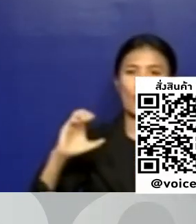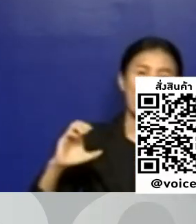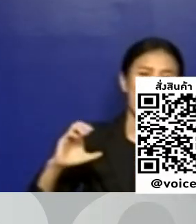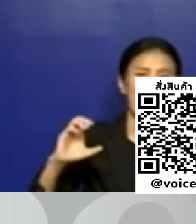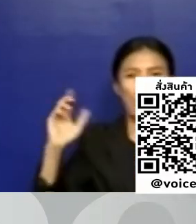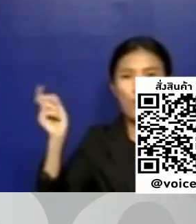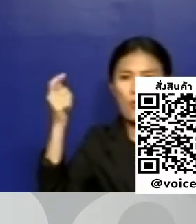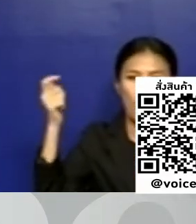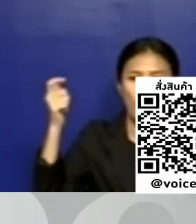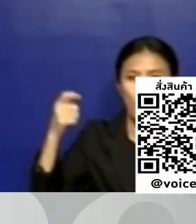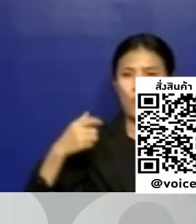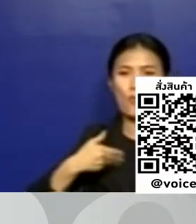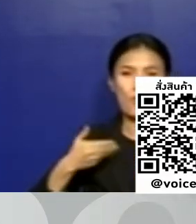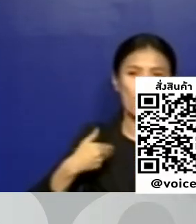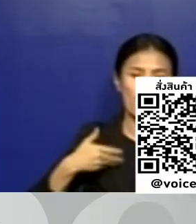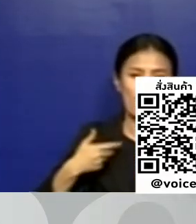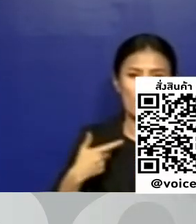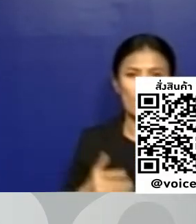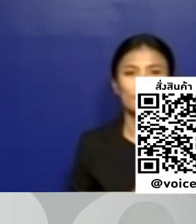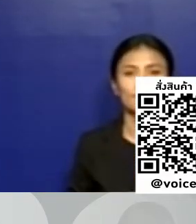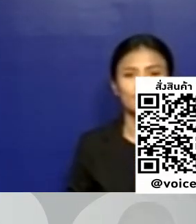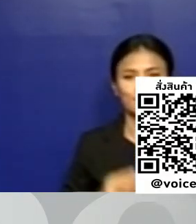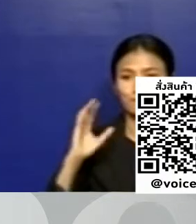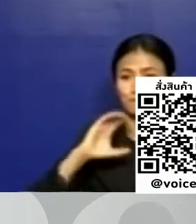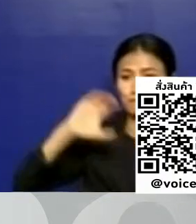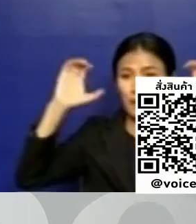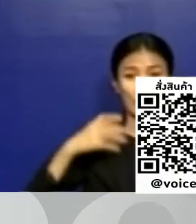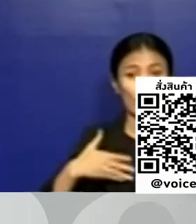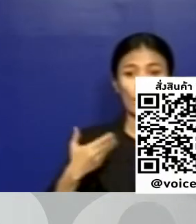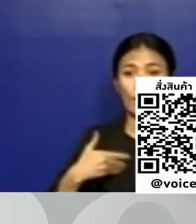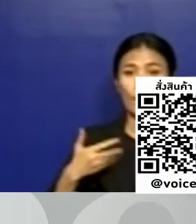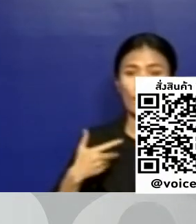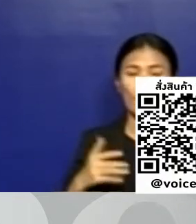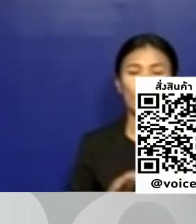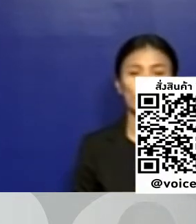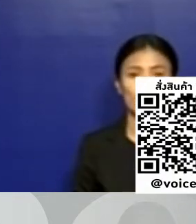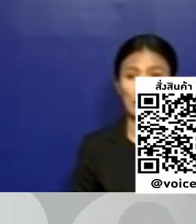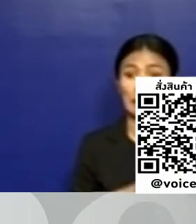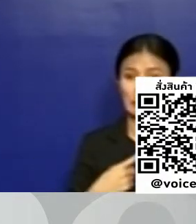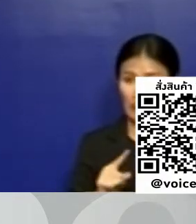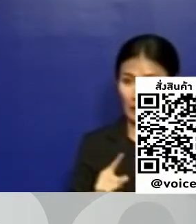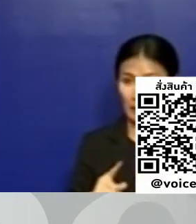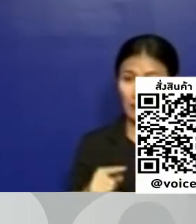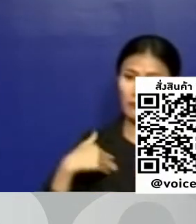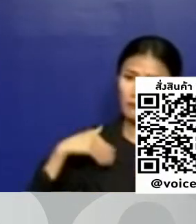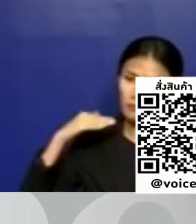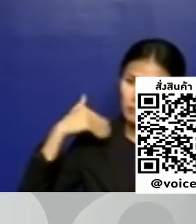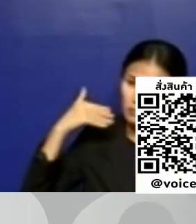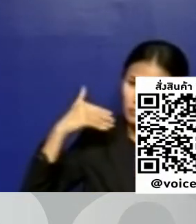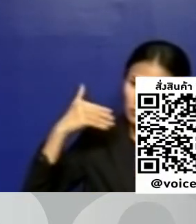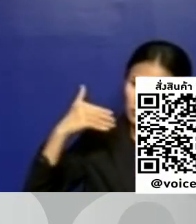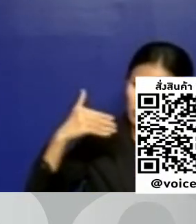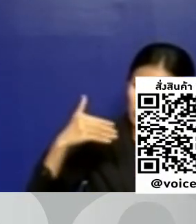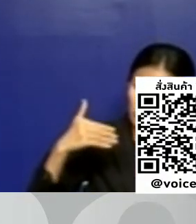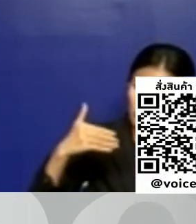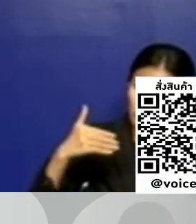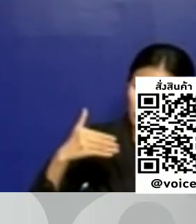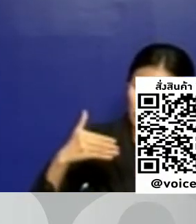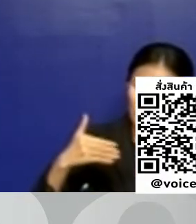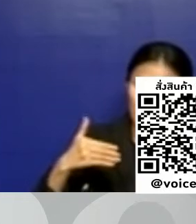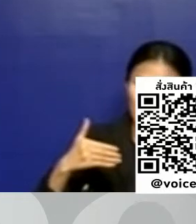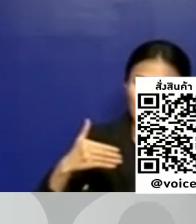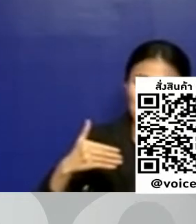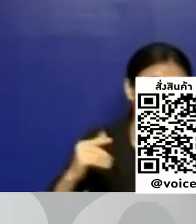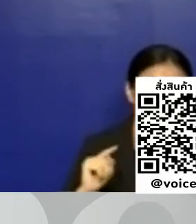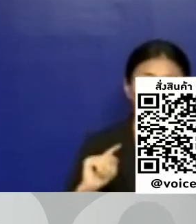านครั้งว่าการชดเชยเยียวยาอันดับแรกคือคุณต้องจ่ายแบบทวนหน้าก่อนแล้วคุณค่อยท็อปอัพสำหรับกิจการ